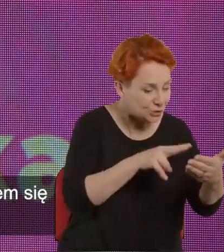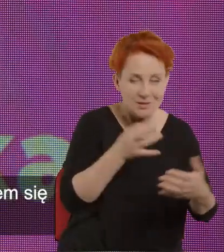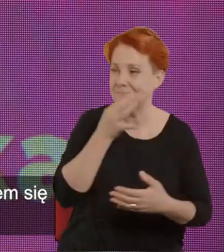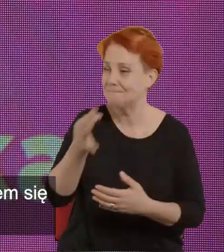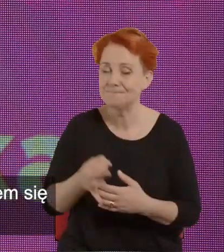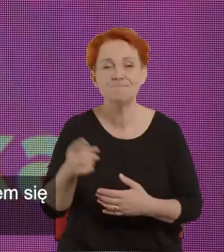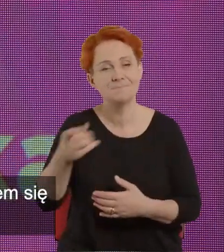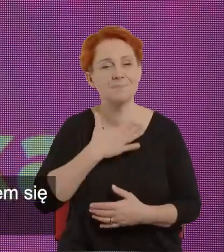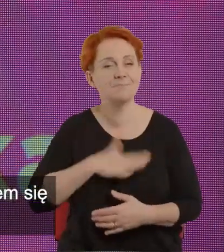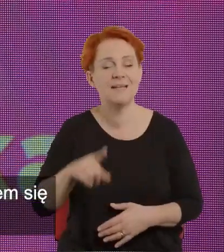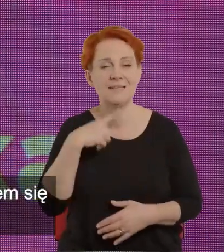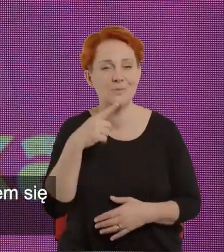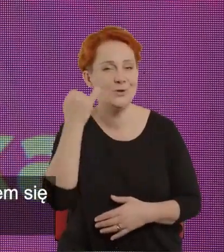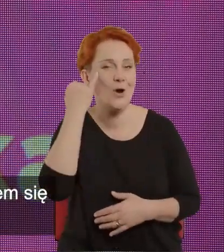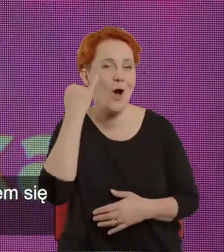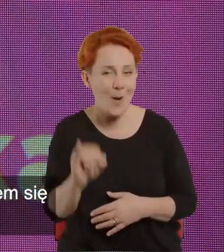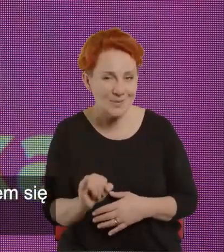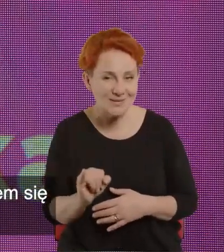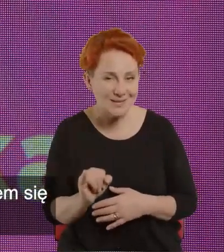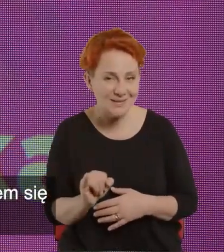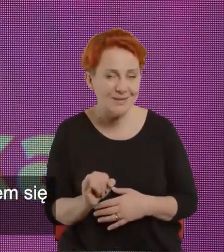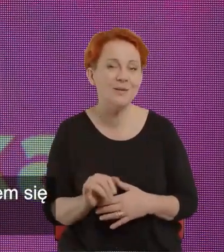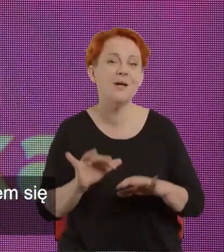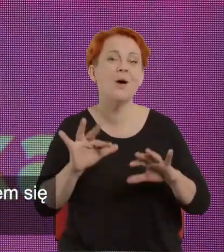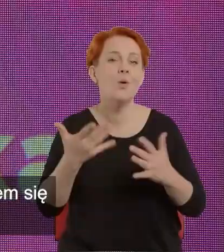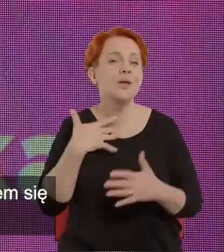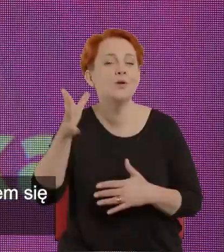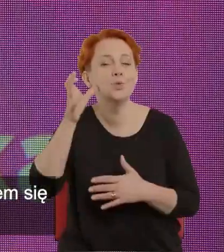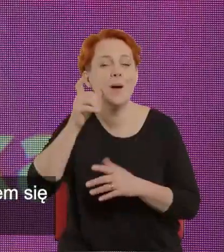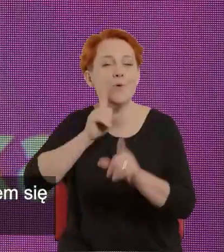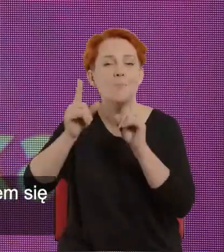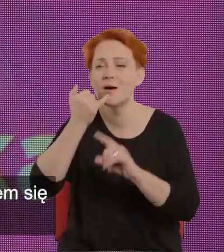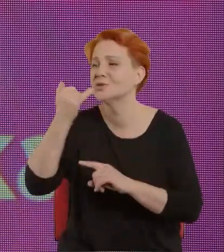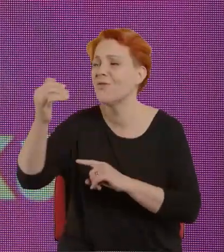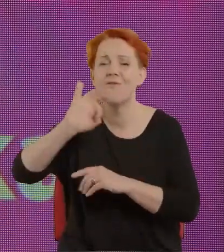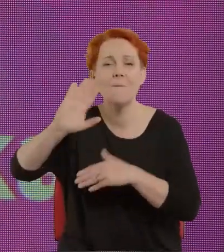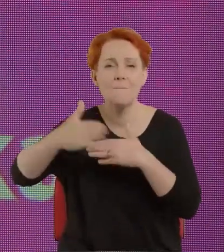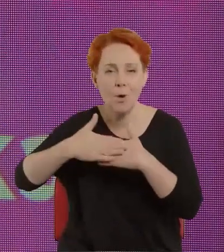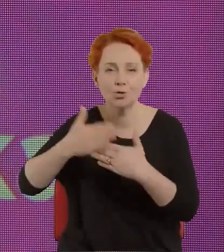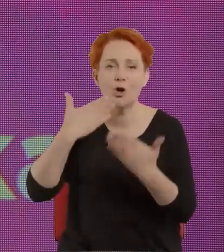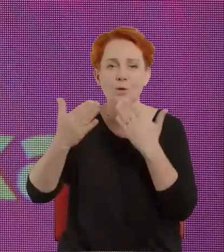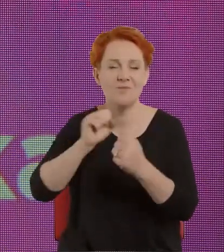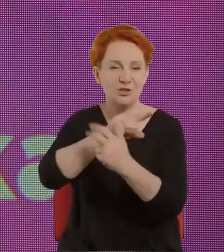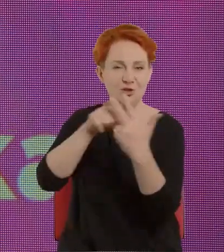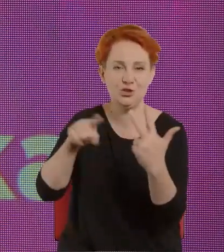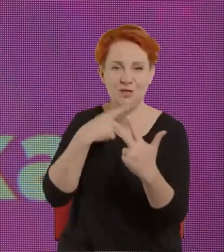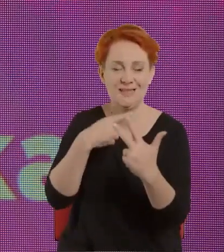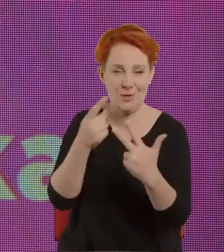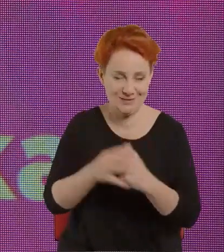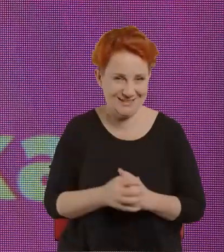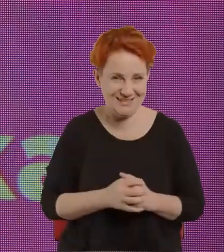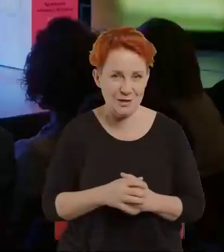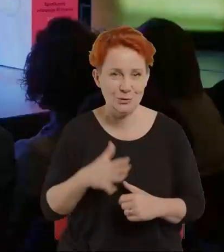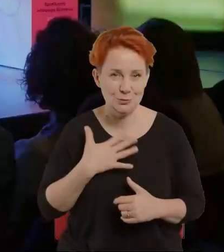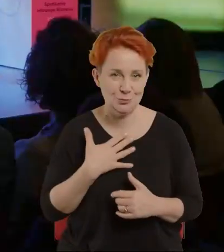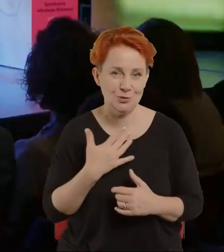uwielbia języki obce, niech świadczy to, że przysłuchiwałem się jej rozmowie, kiedy dzwoniła do swojego męża. Rozmawiali w trzech językach. Zakładam, że był to